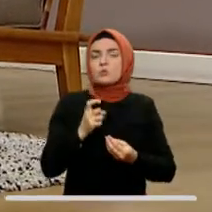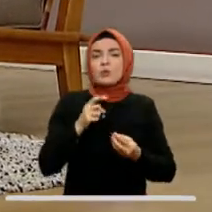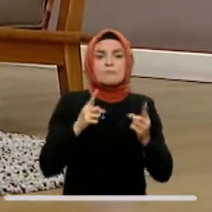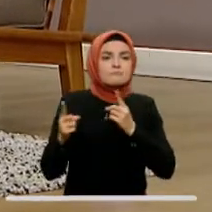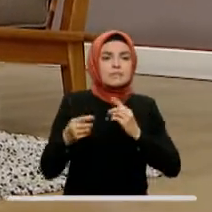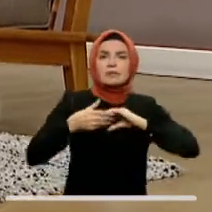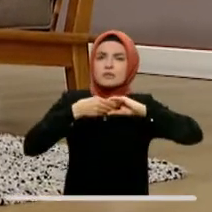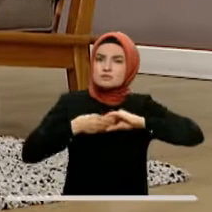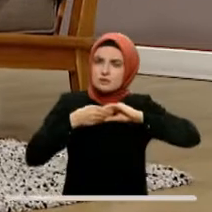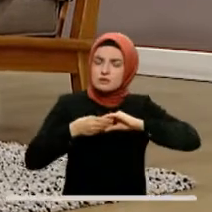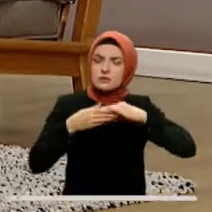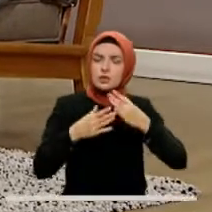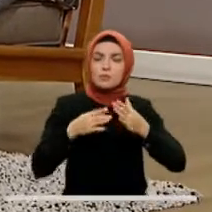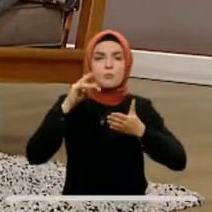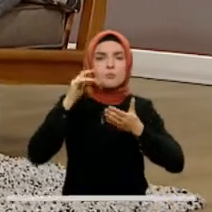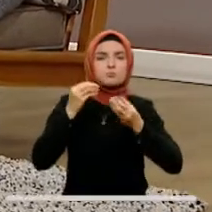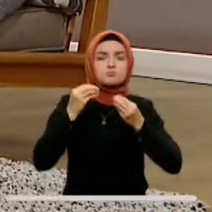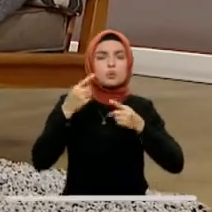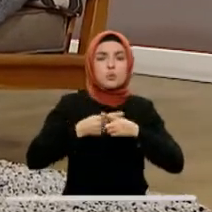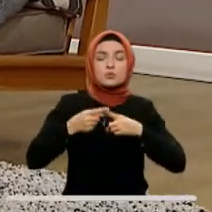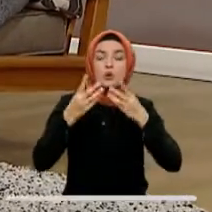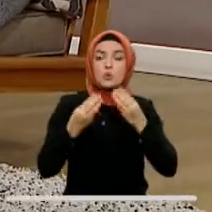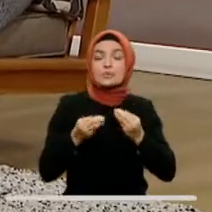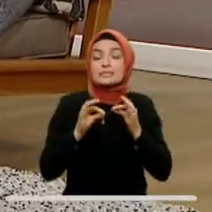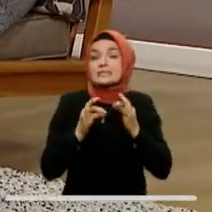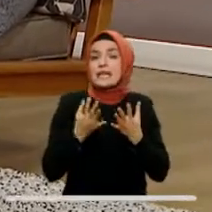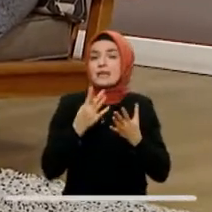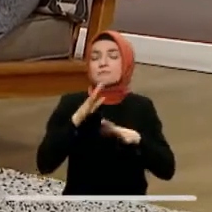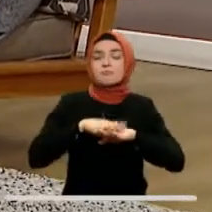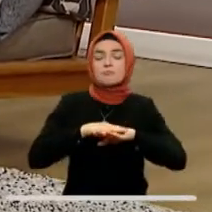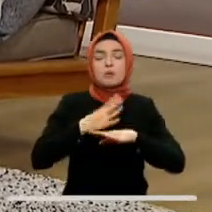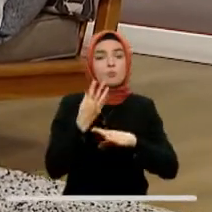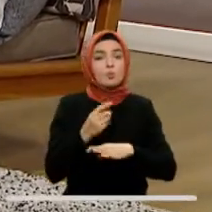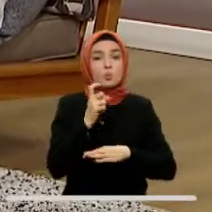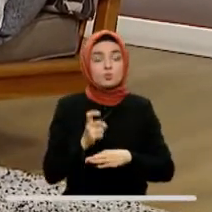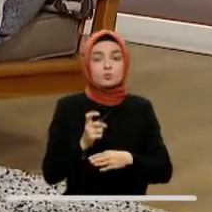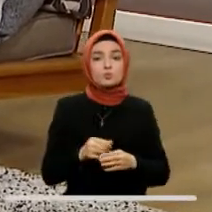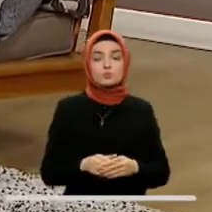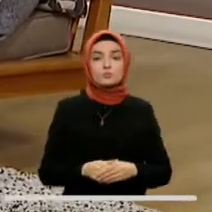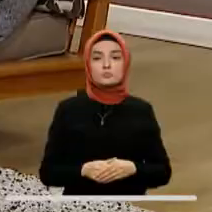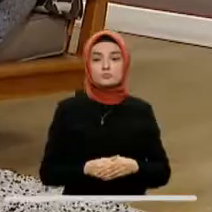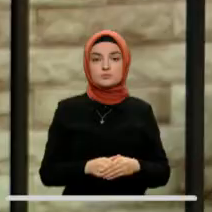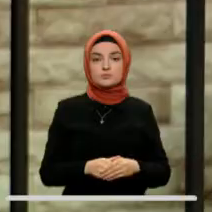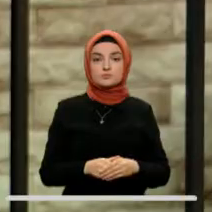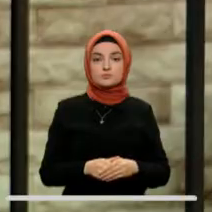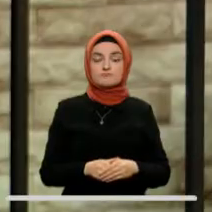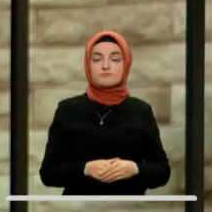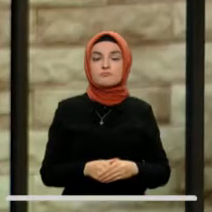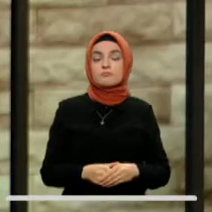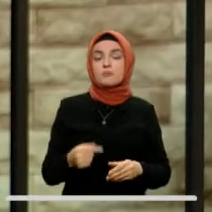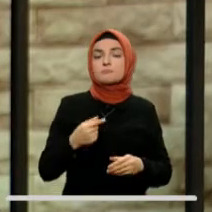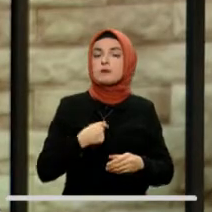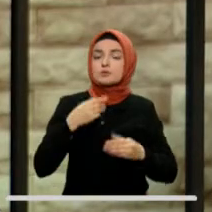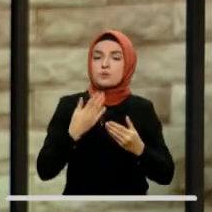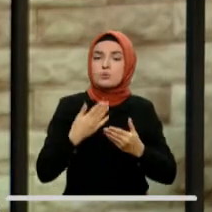tanışıp ortak bir şeyler yapılmaya başlandığı anda neler çatışıyor ya da iyi gidiyor? Normal seanslarımı yaptığım zaman okulla